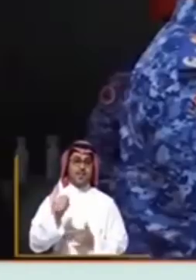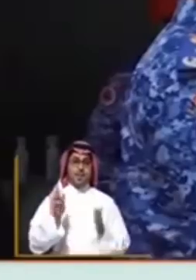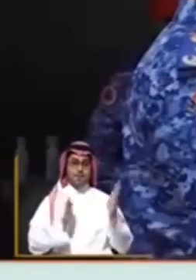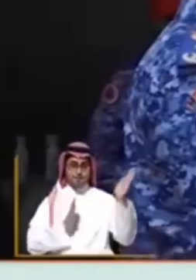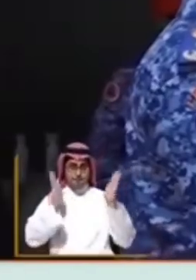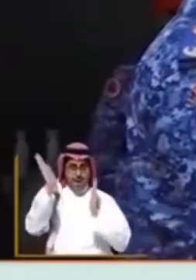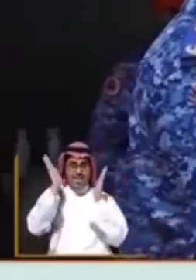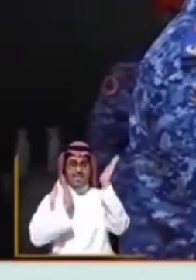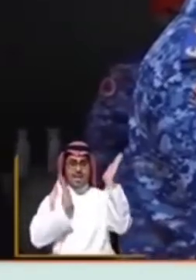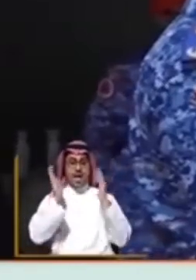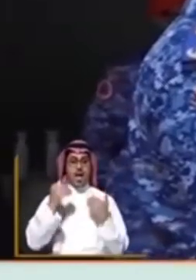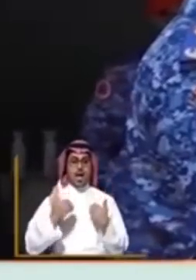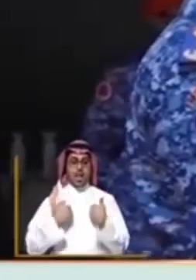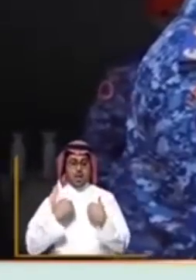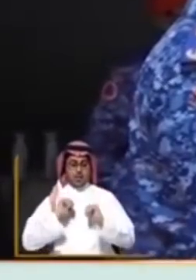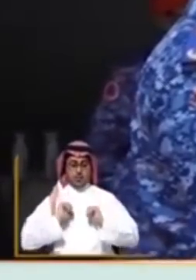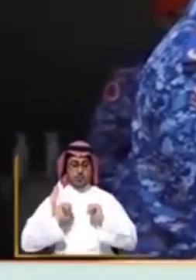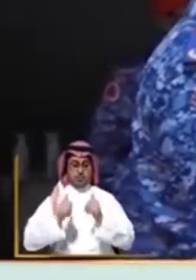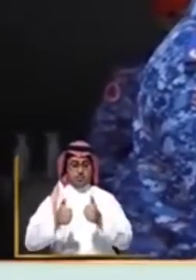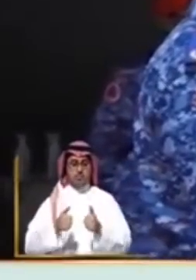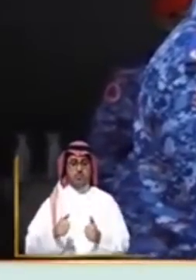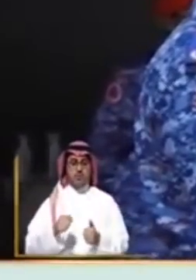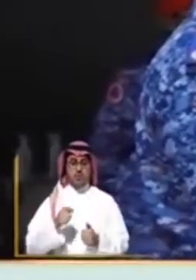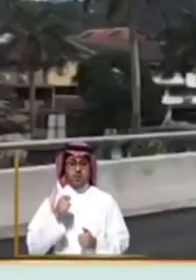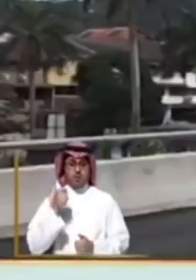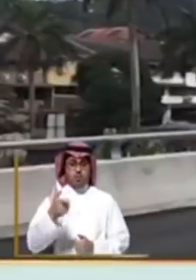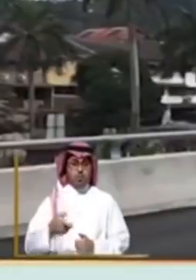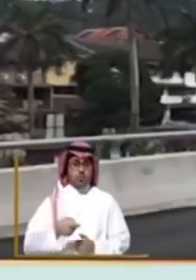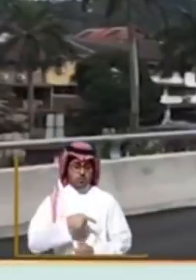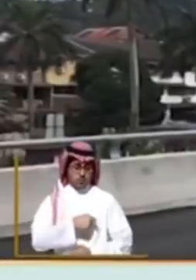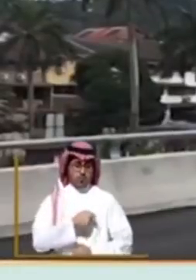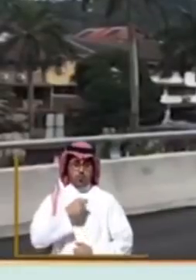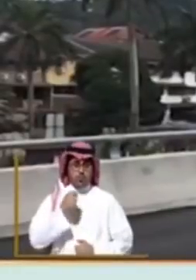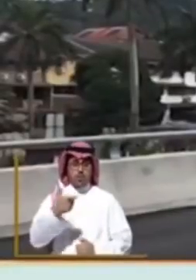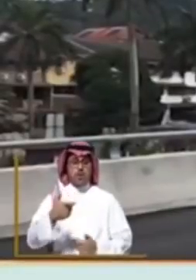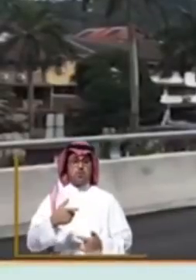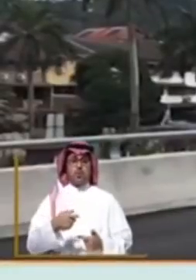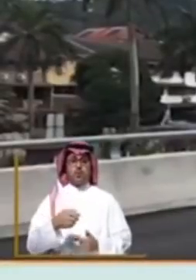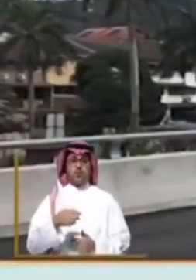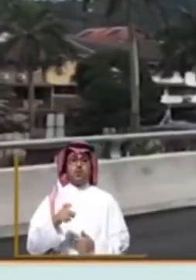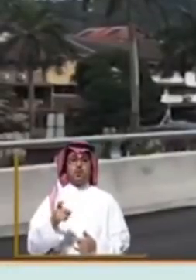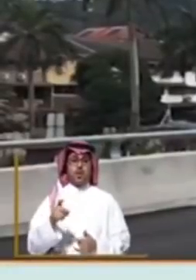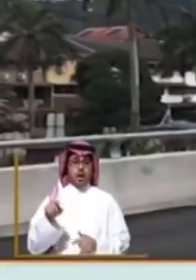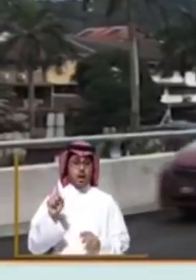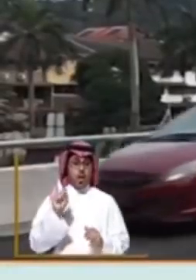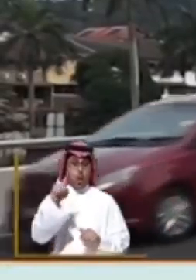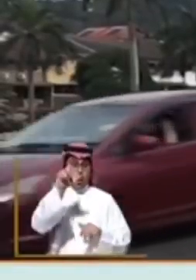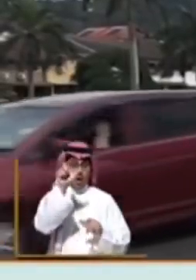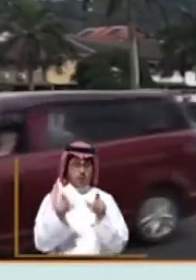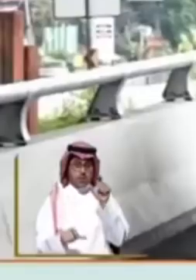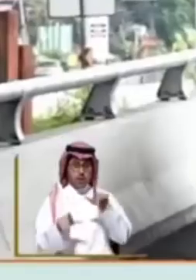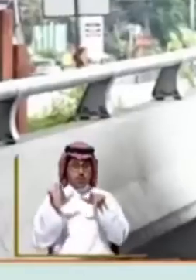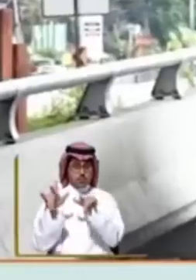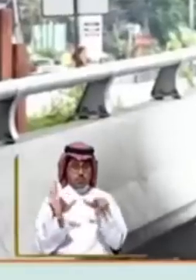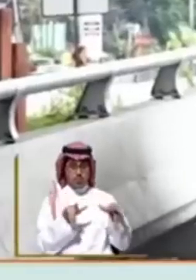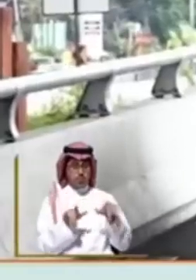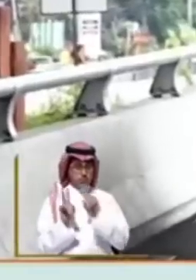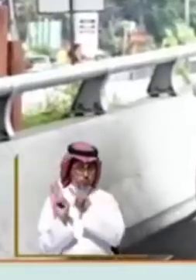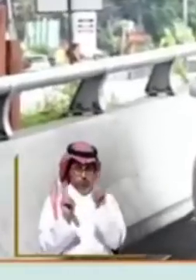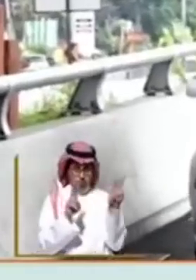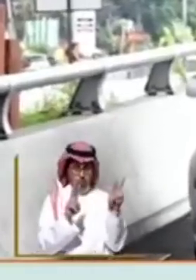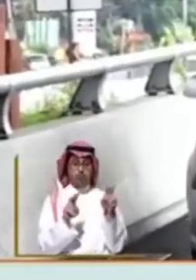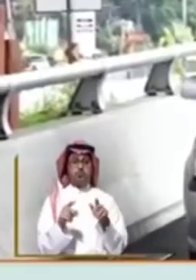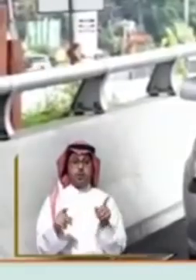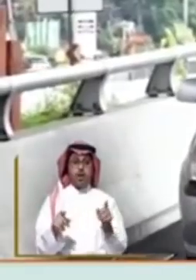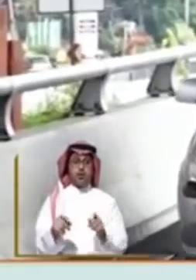وملحقياتها في ماليزيا على تقديم الدعم المادي طوال الشهر الكريم لأفراد الخطوط الأمامية، عرفانا منها